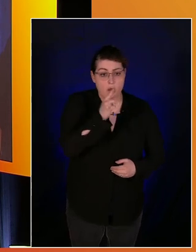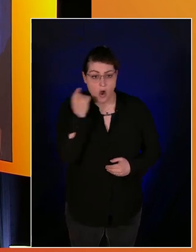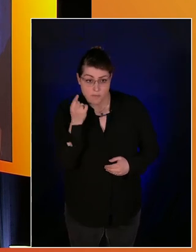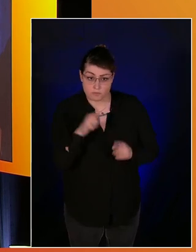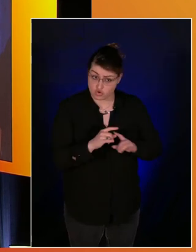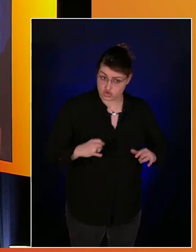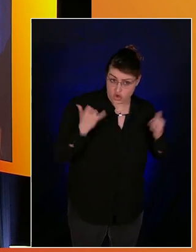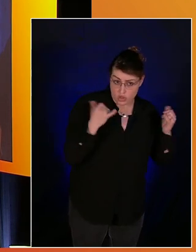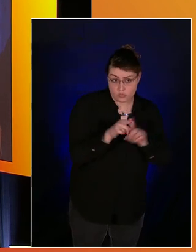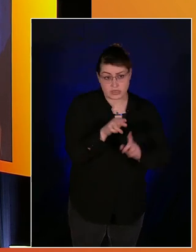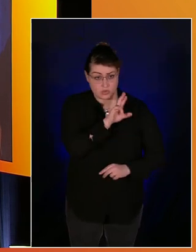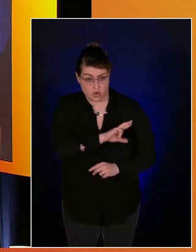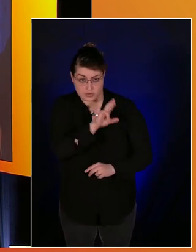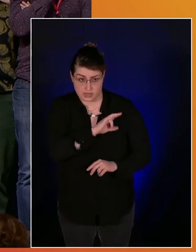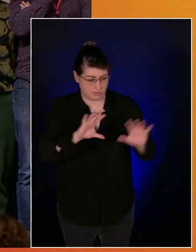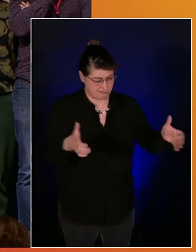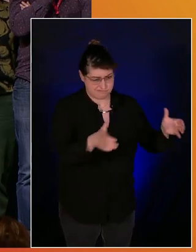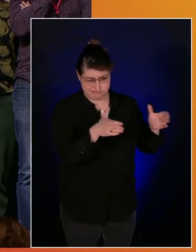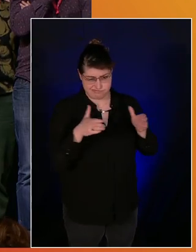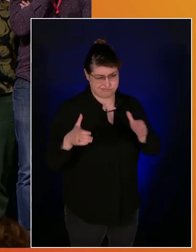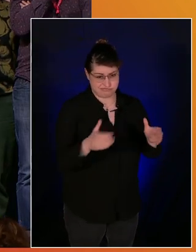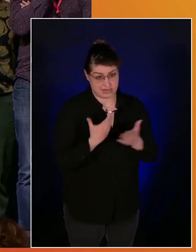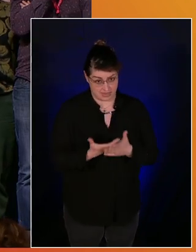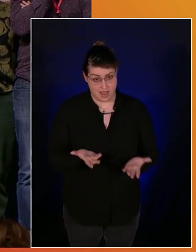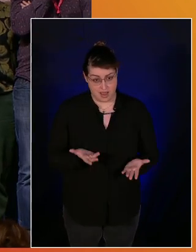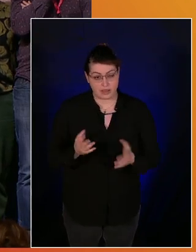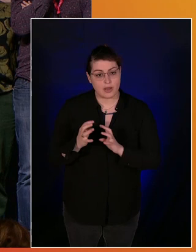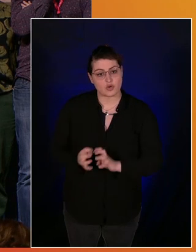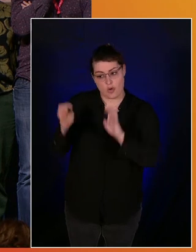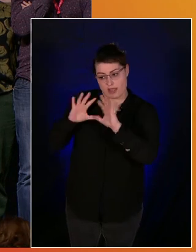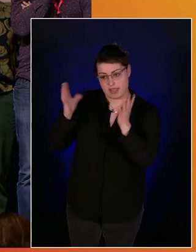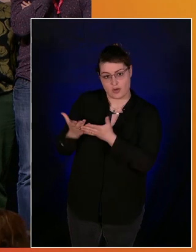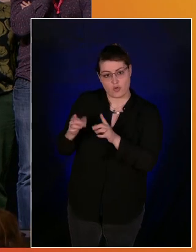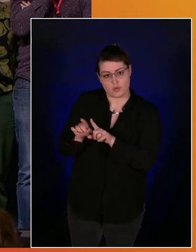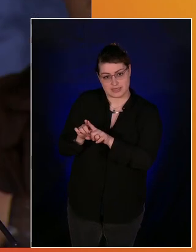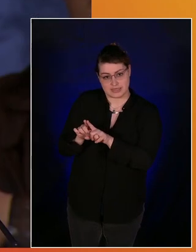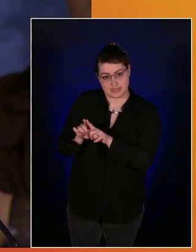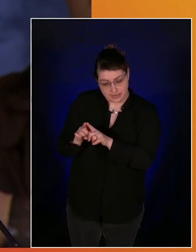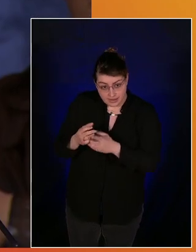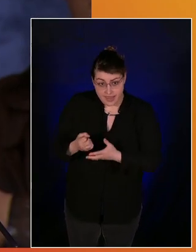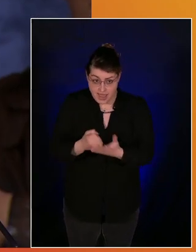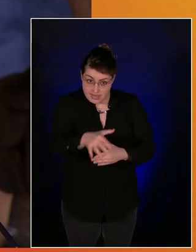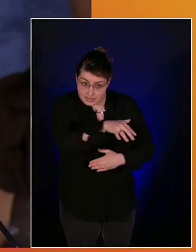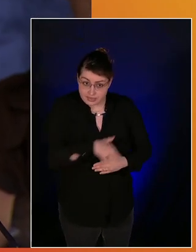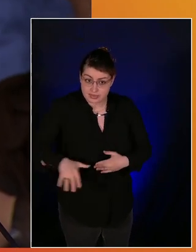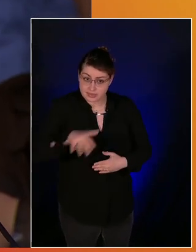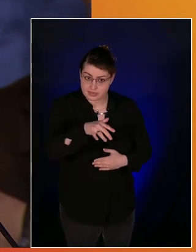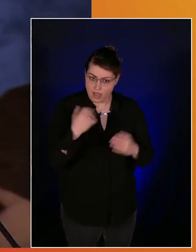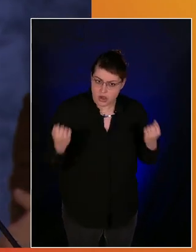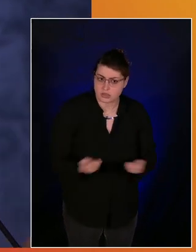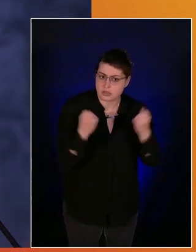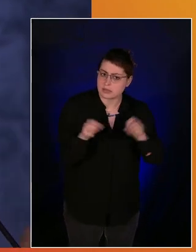des jeunes et des retraités. Et notre congrès, il va permettre de mettre en place en grand une grande campagne